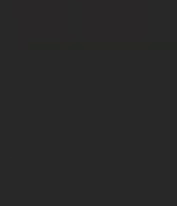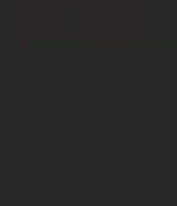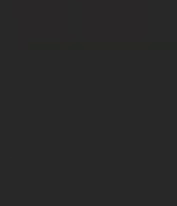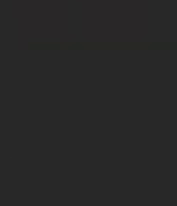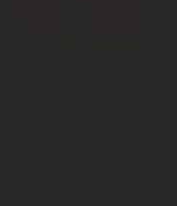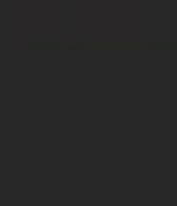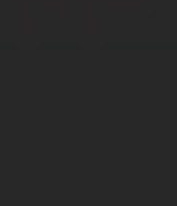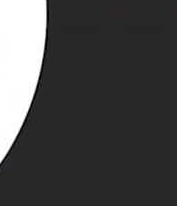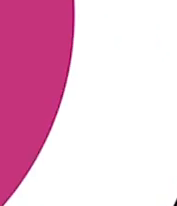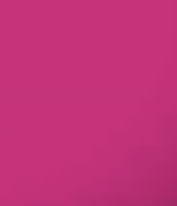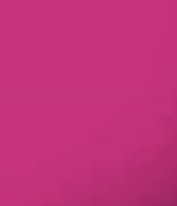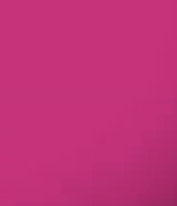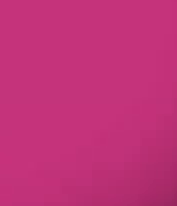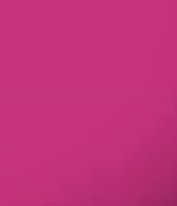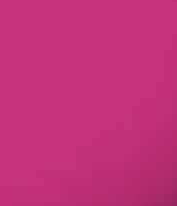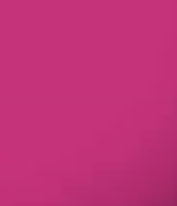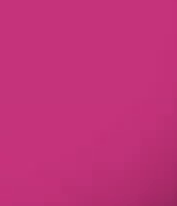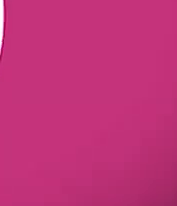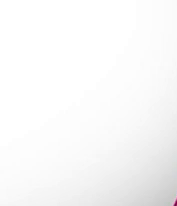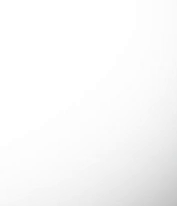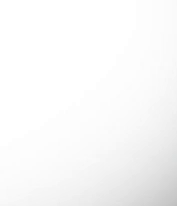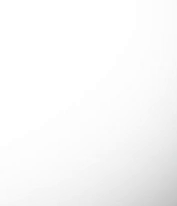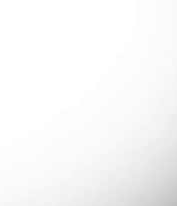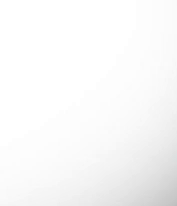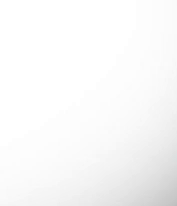Re, viss ēters ir te!